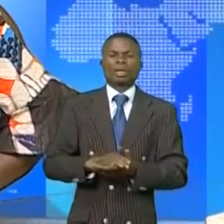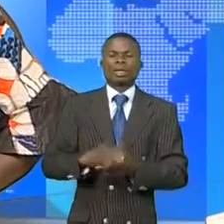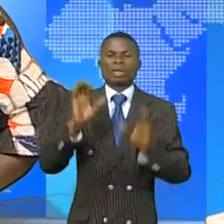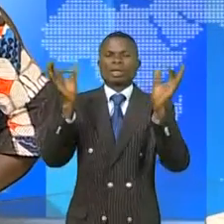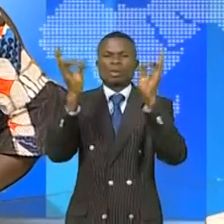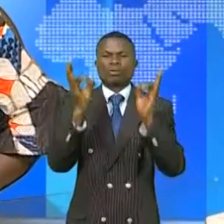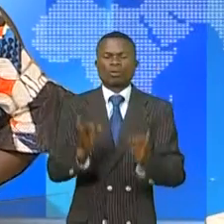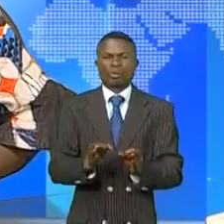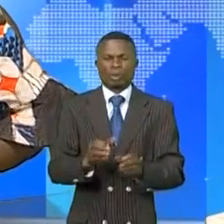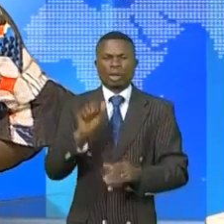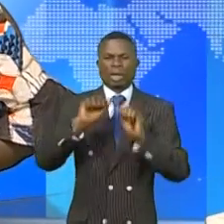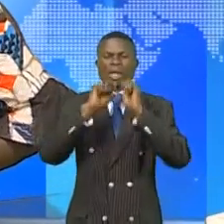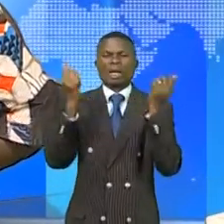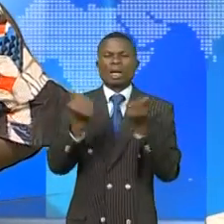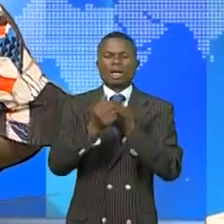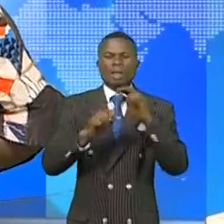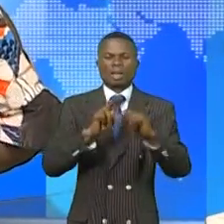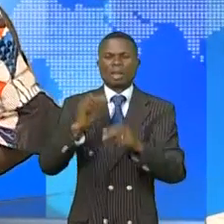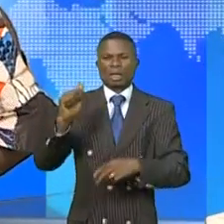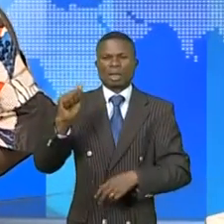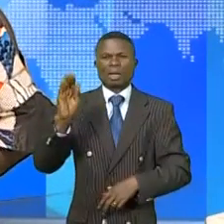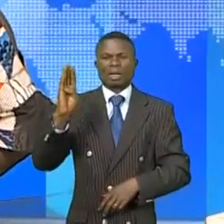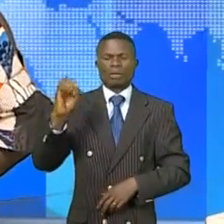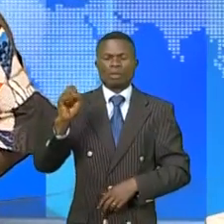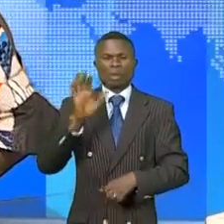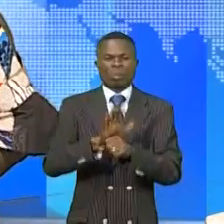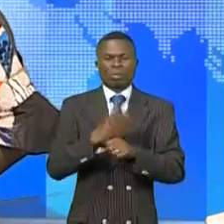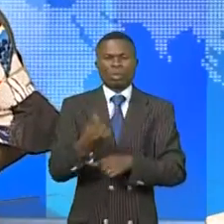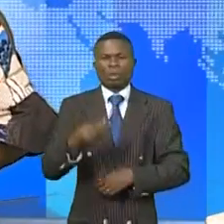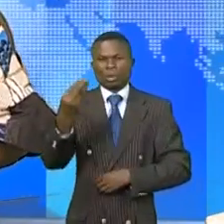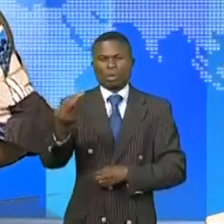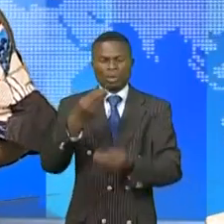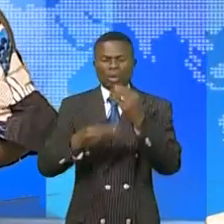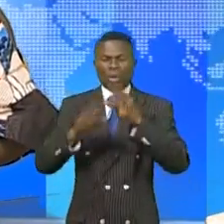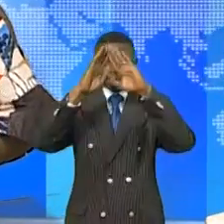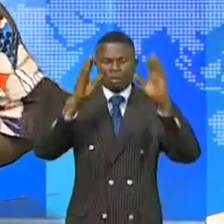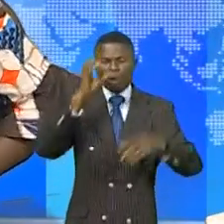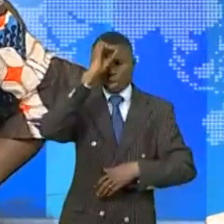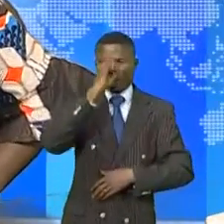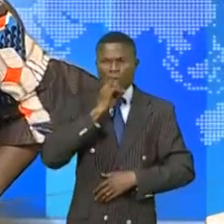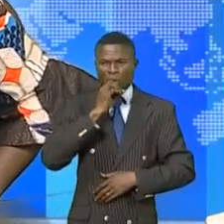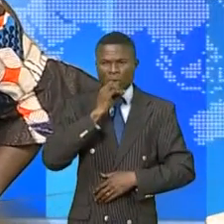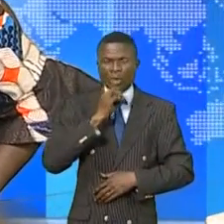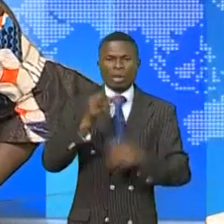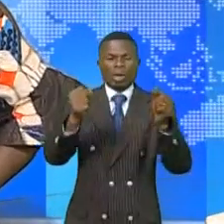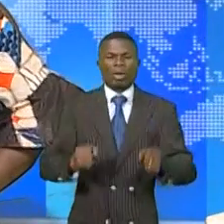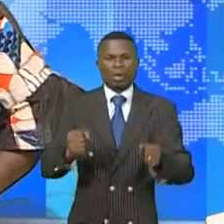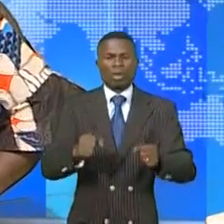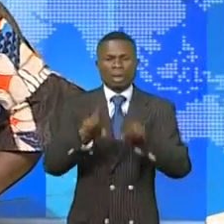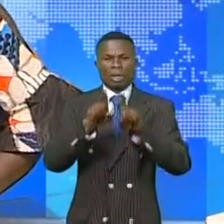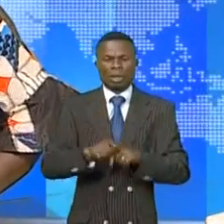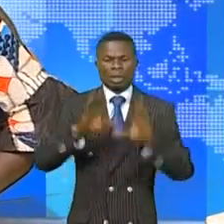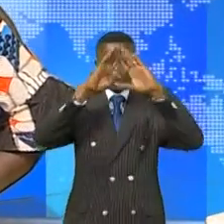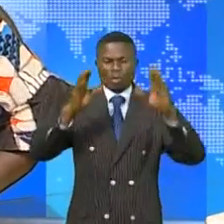de l'ASVEL Mapendamo, un lot important de vivres remis à l'orphelinat Buna à Barumbu et à